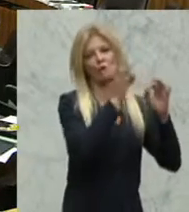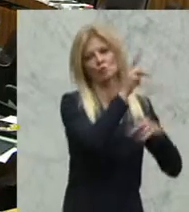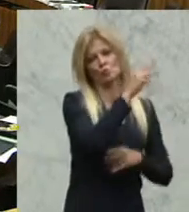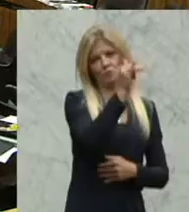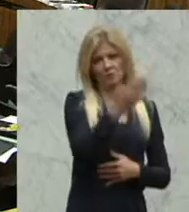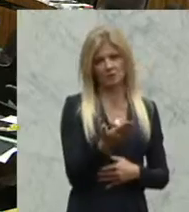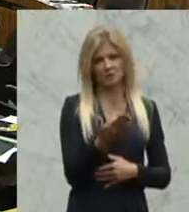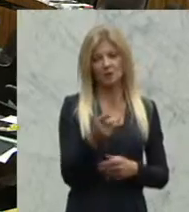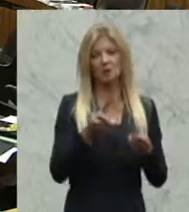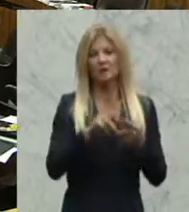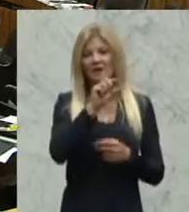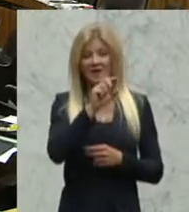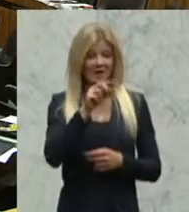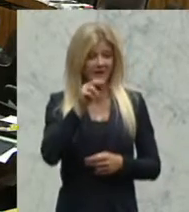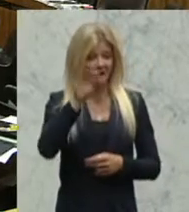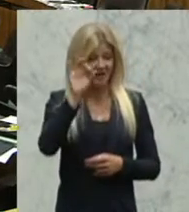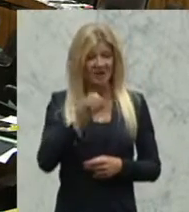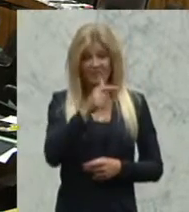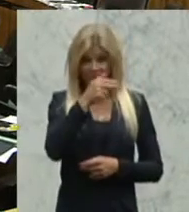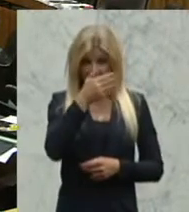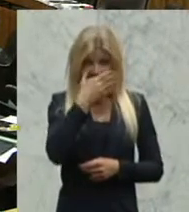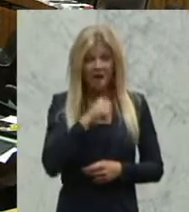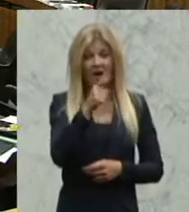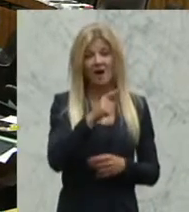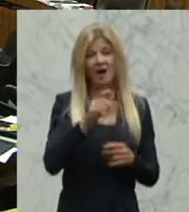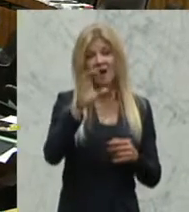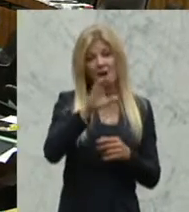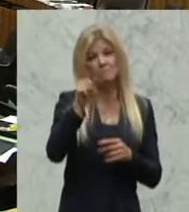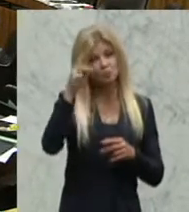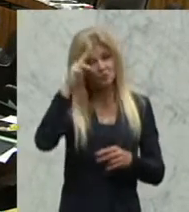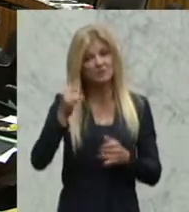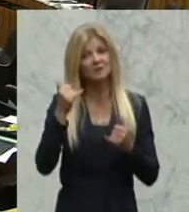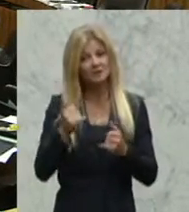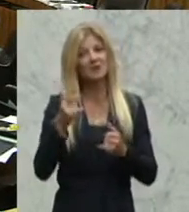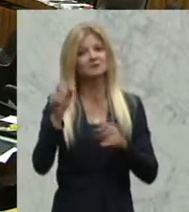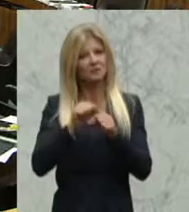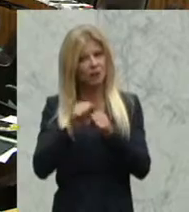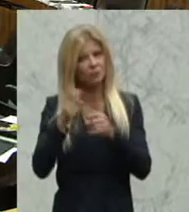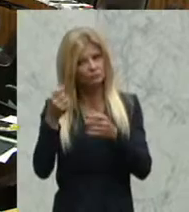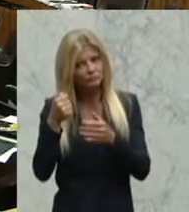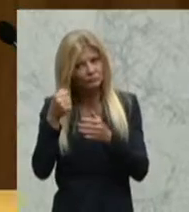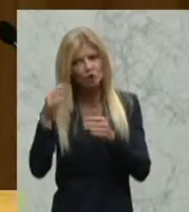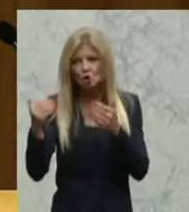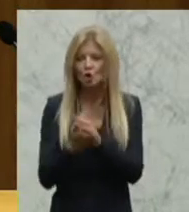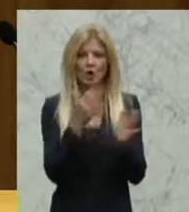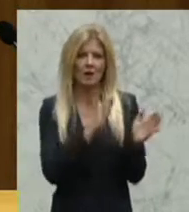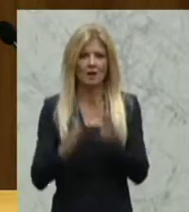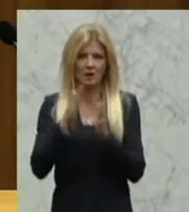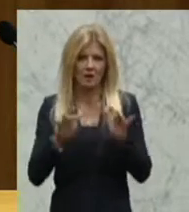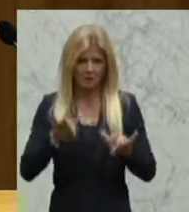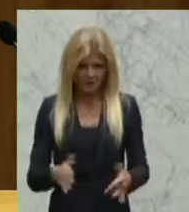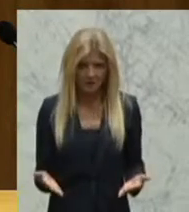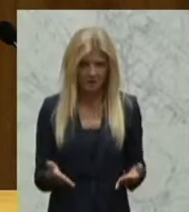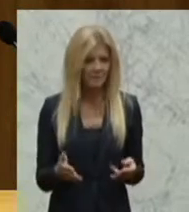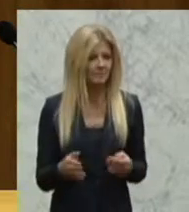gibt es einen neuen Lehrgang und die Initiative Kiwi wurde auch bereits genannt, nur was sie uns verschwiegen haben, dass